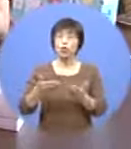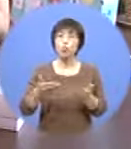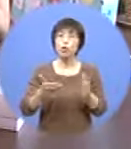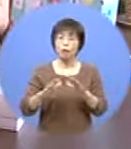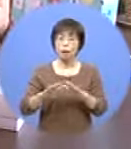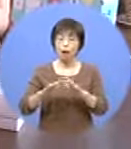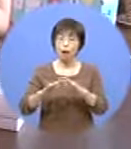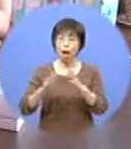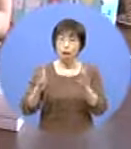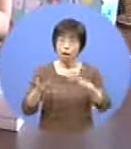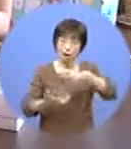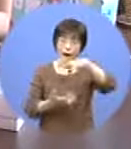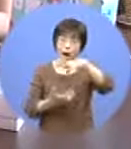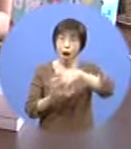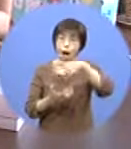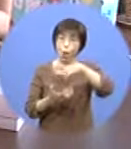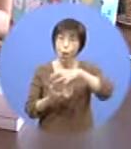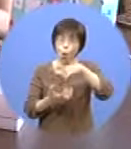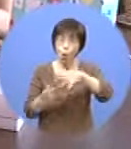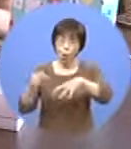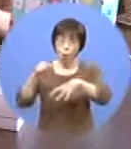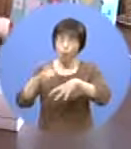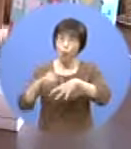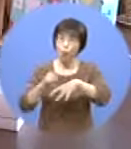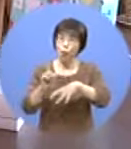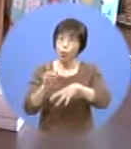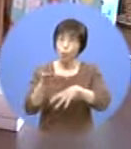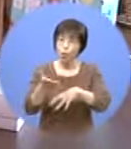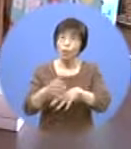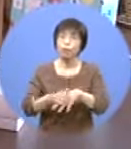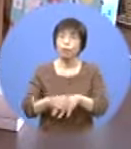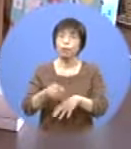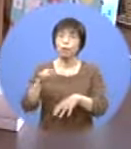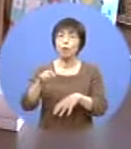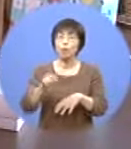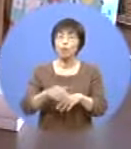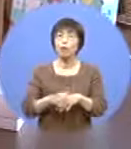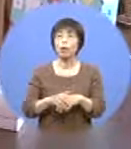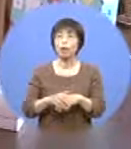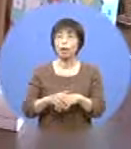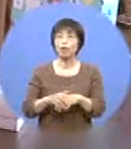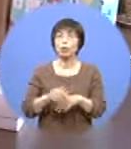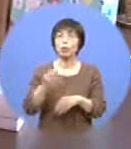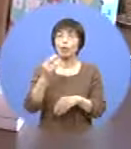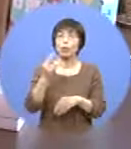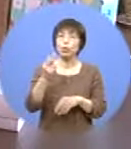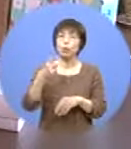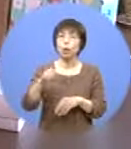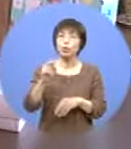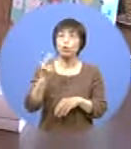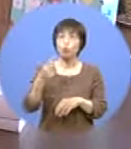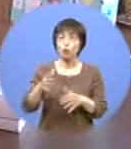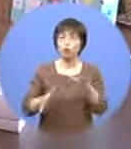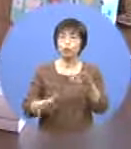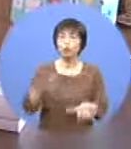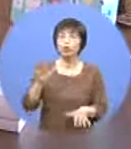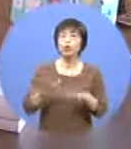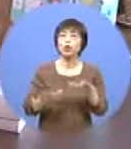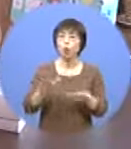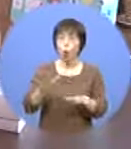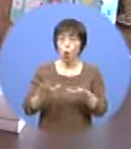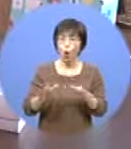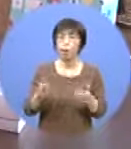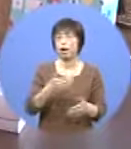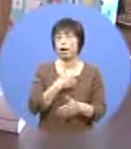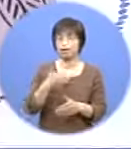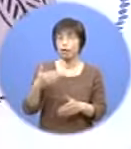開けた箱にもいろいろ仕掛けがありますね。 はい、こちらの方は、上でトントン相撲していただけるような土俵